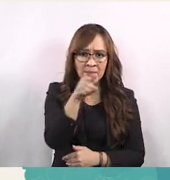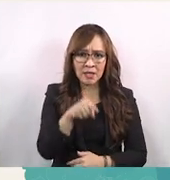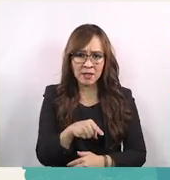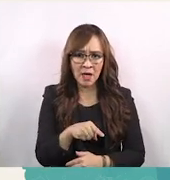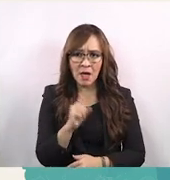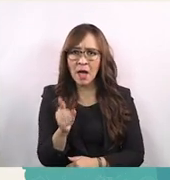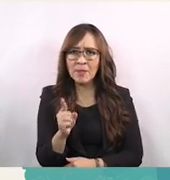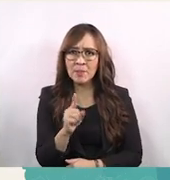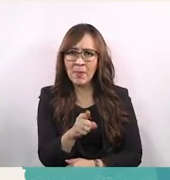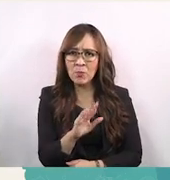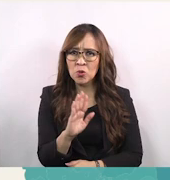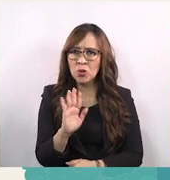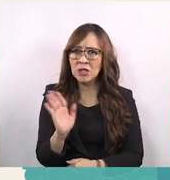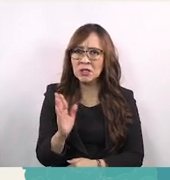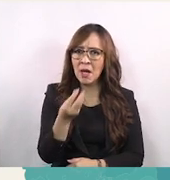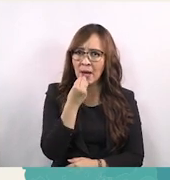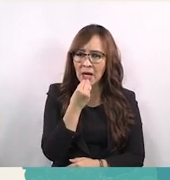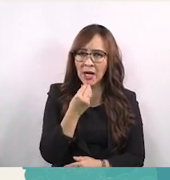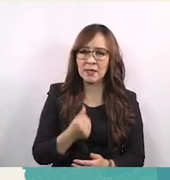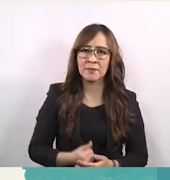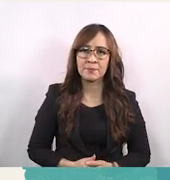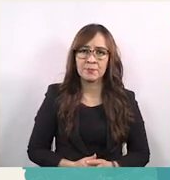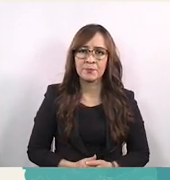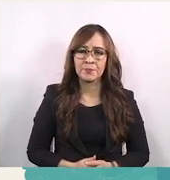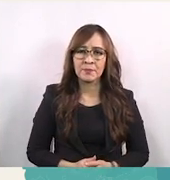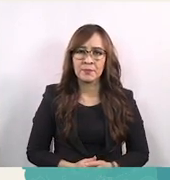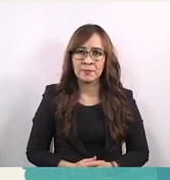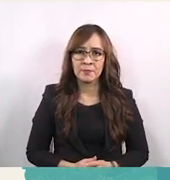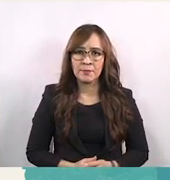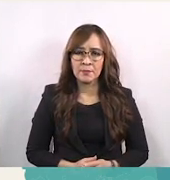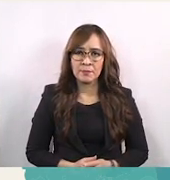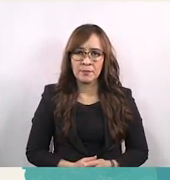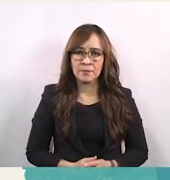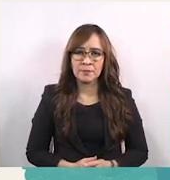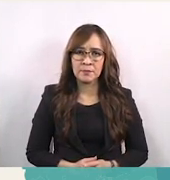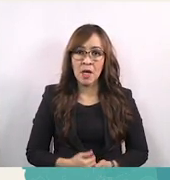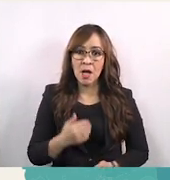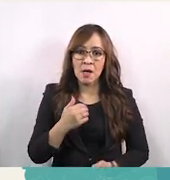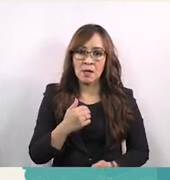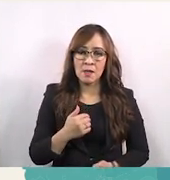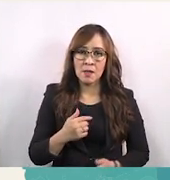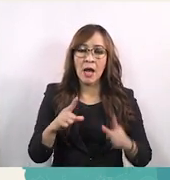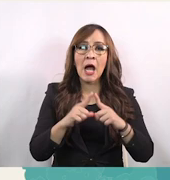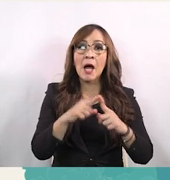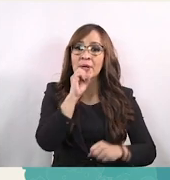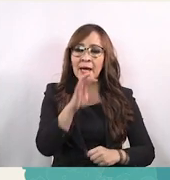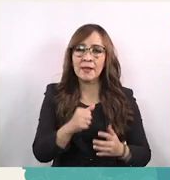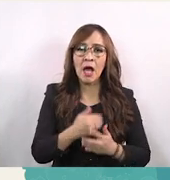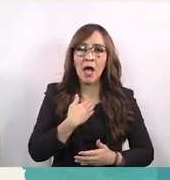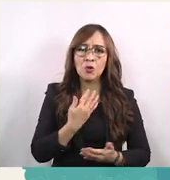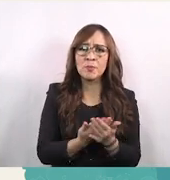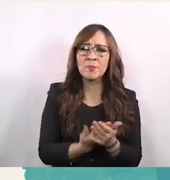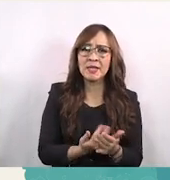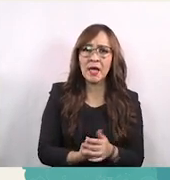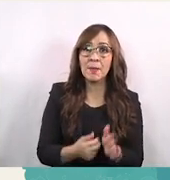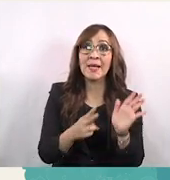etnam lalu joknya kepadanya sebab aku telah berkata kepada nabot orang Israel itu berikan kepadaku kebun anggur dengan bayaran uang atau juga